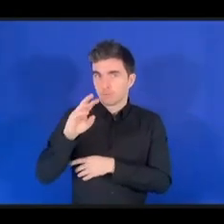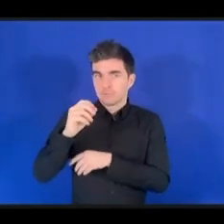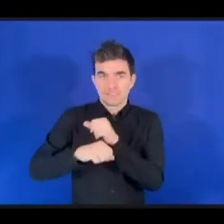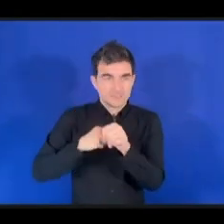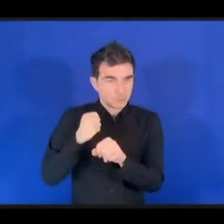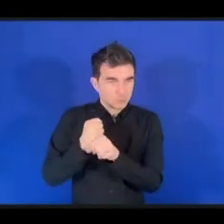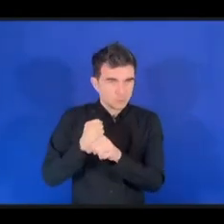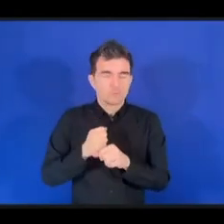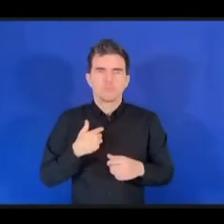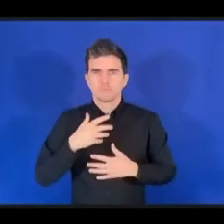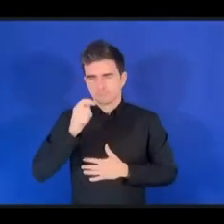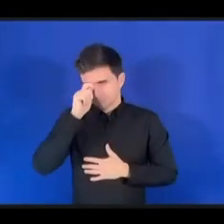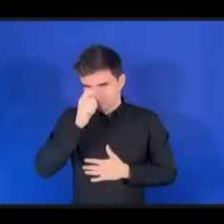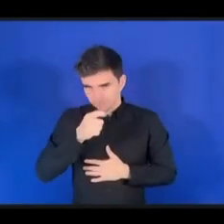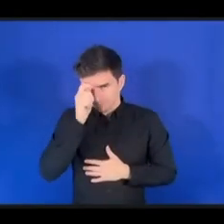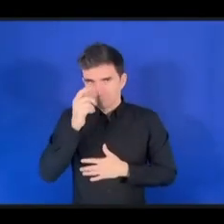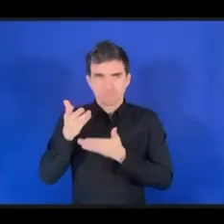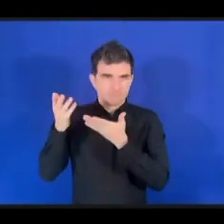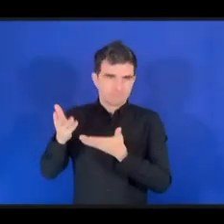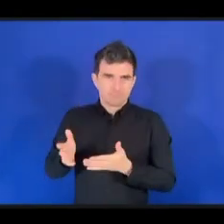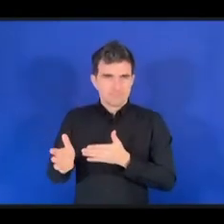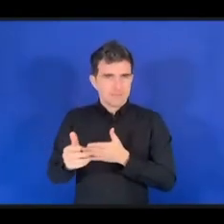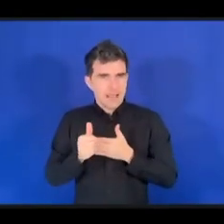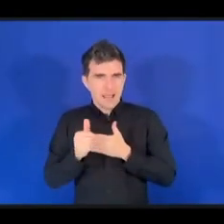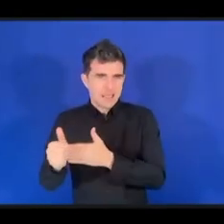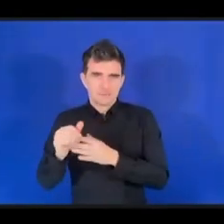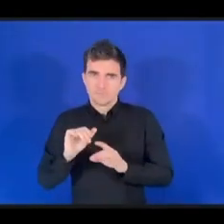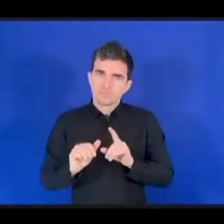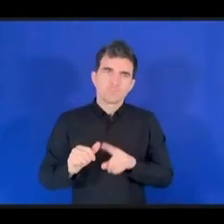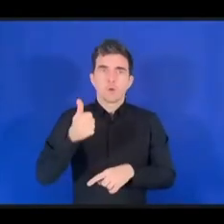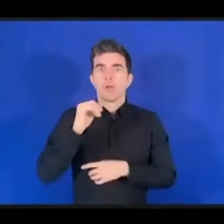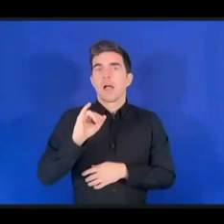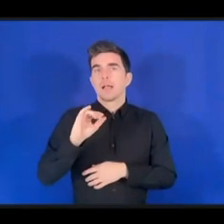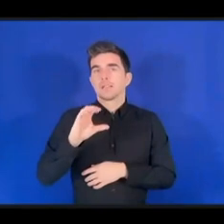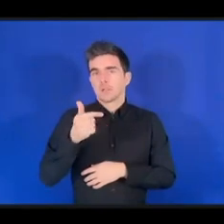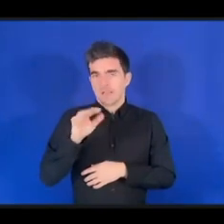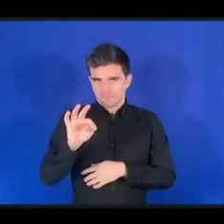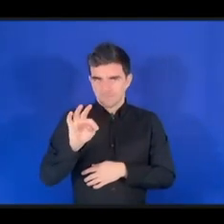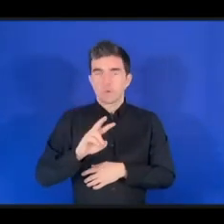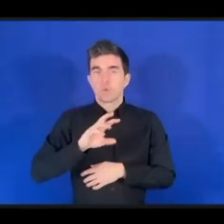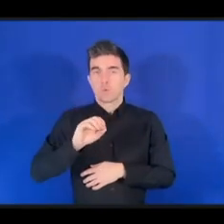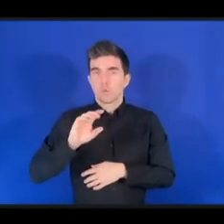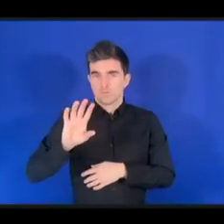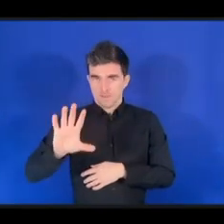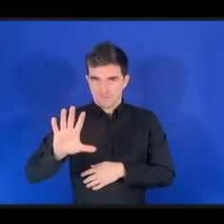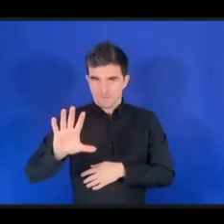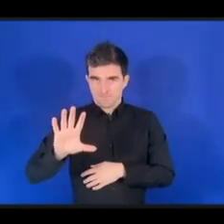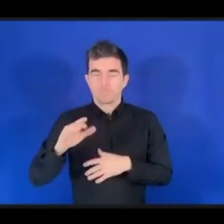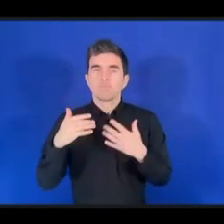为 Caricom 做出巨大的贡献。我们